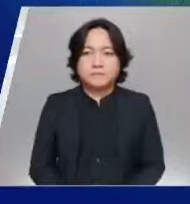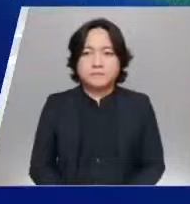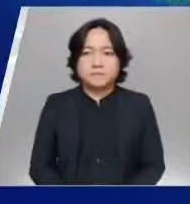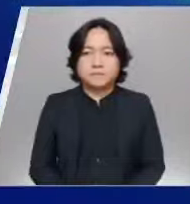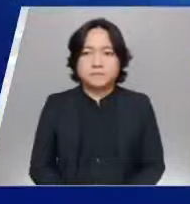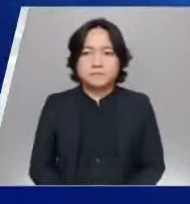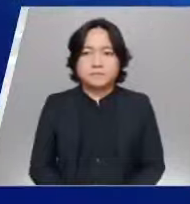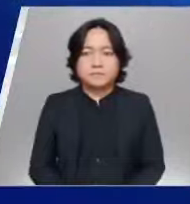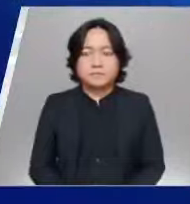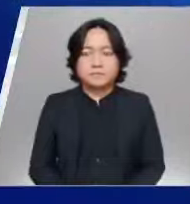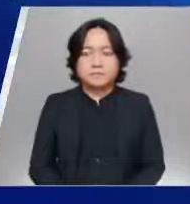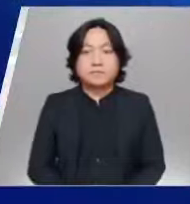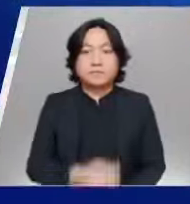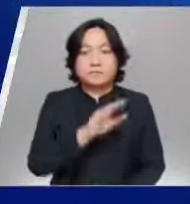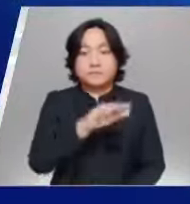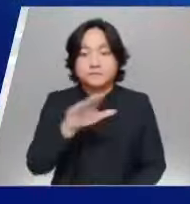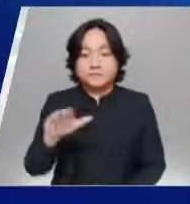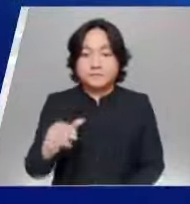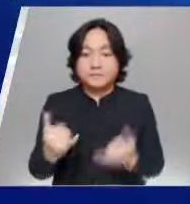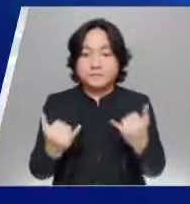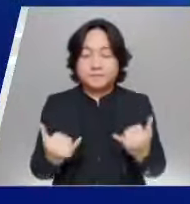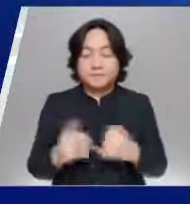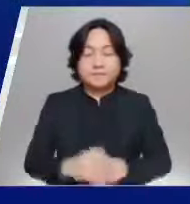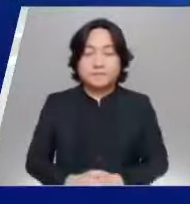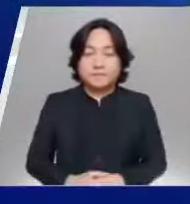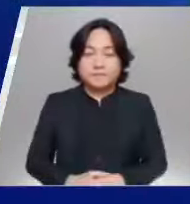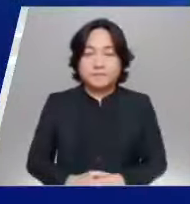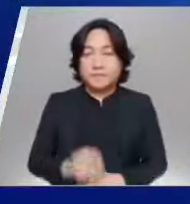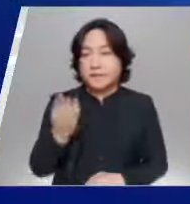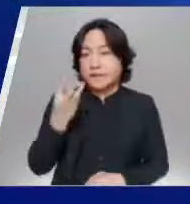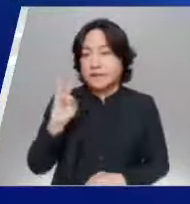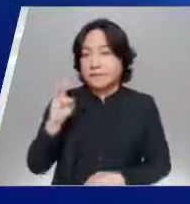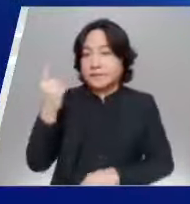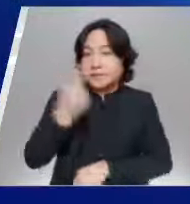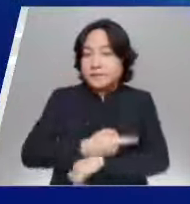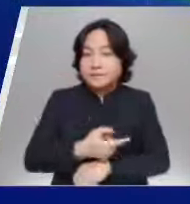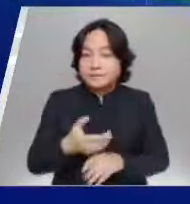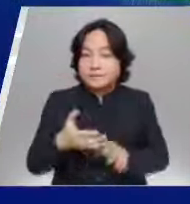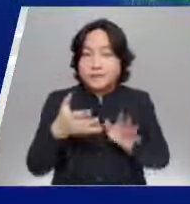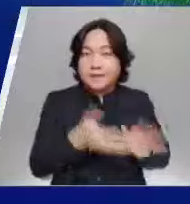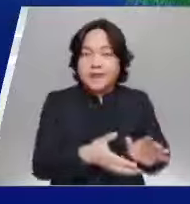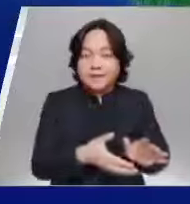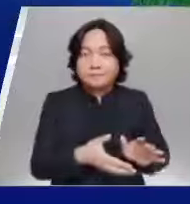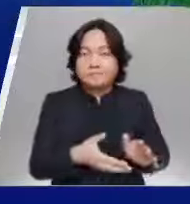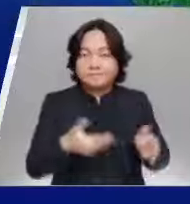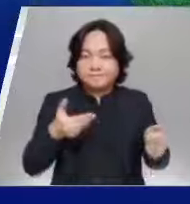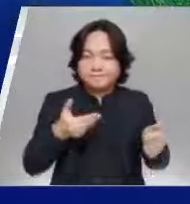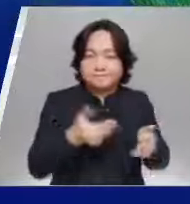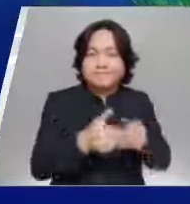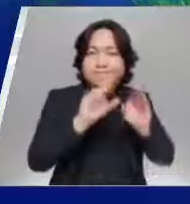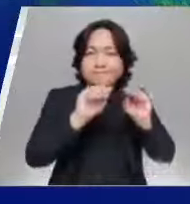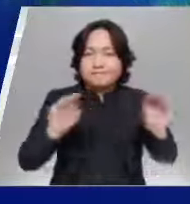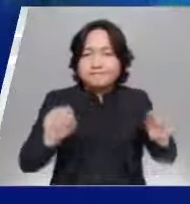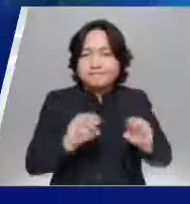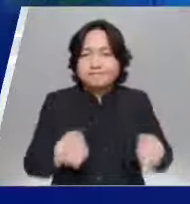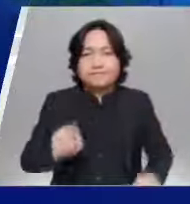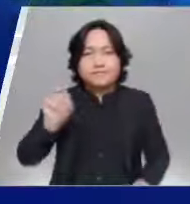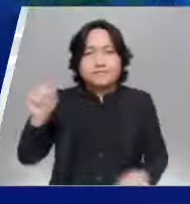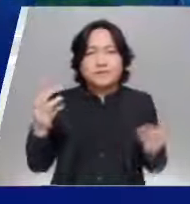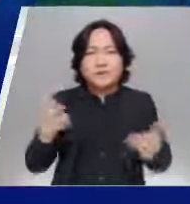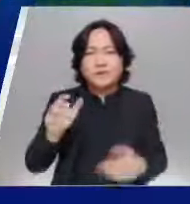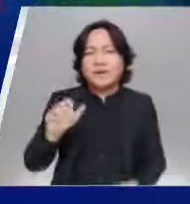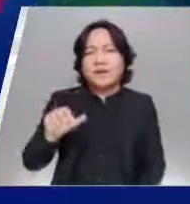Mga kapuso, 16 na araw na lang, Pasko na. At hindi po nagpapigil ang mga taga-Aparika Gayan sa dagok